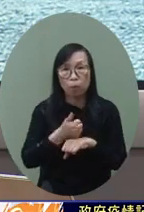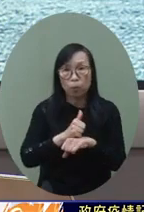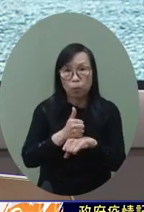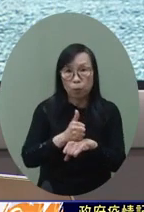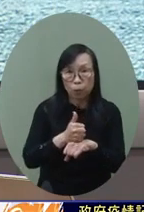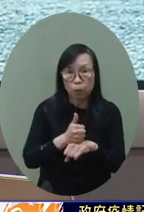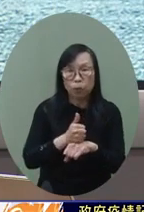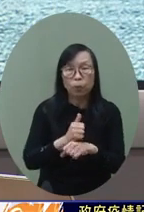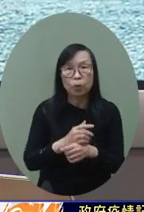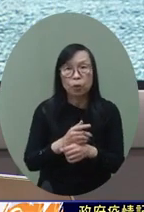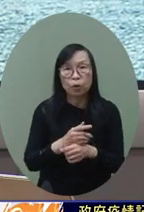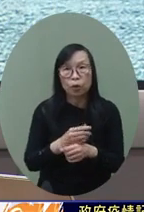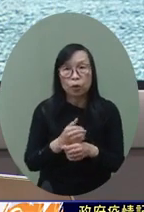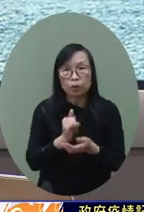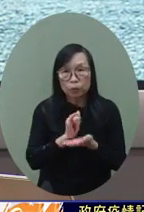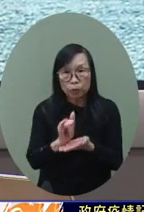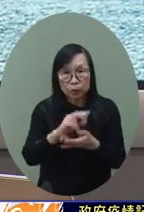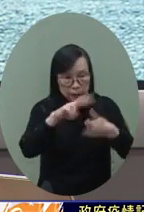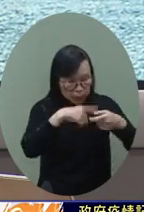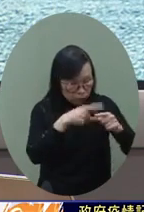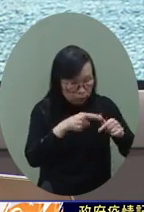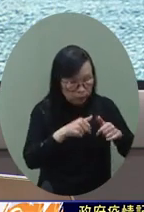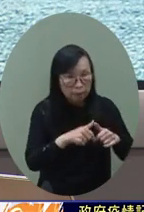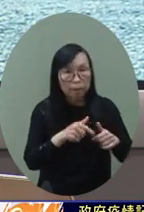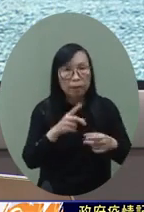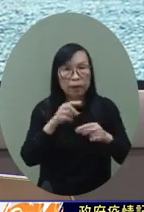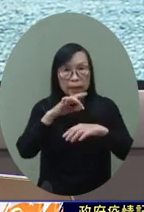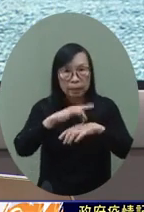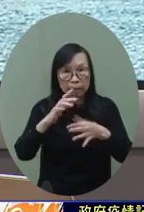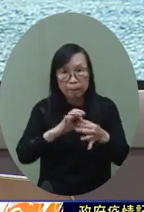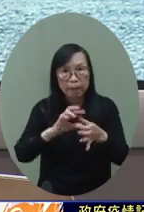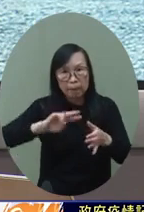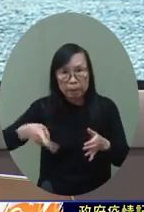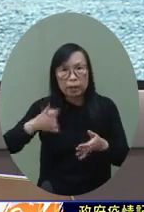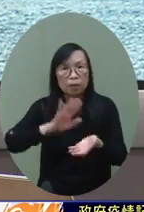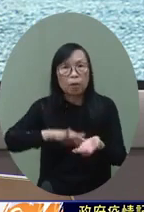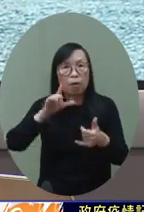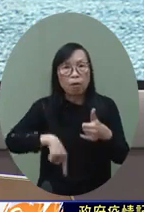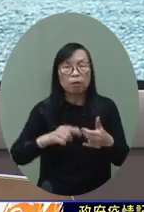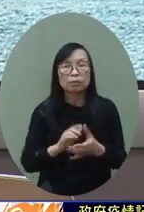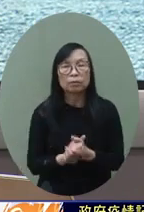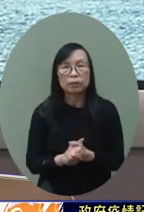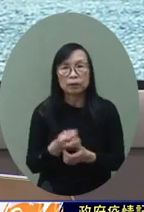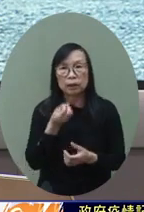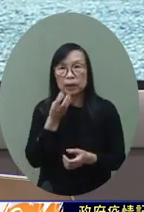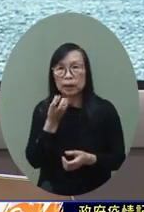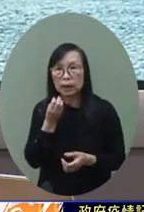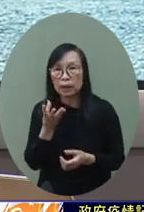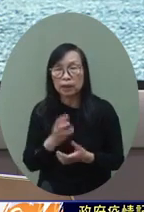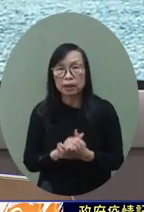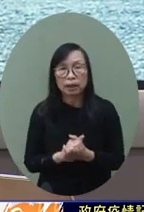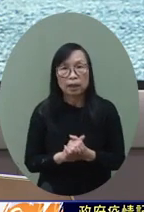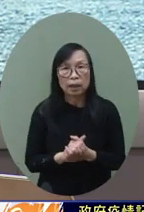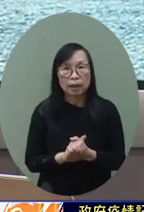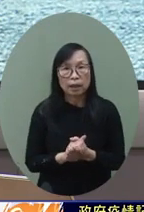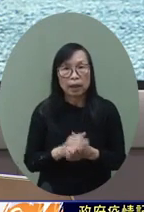個被送入檢疫中心嗰個緊密接觸者可能會變為一個個案。所以都會建議他們